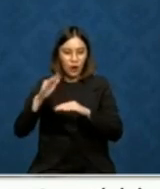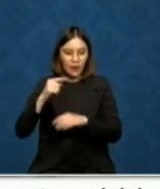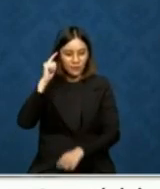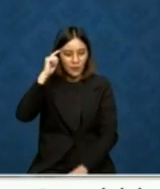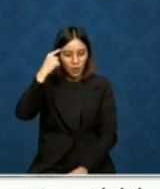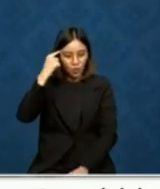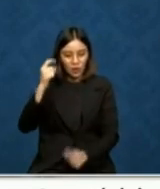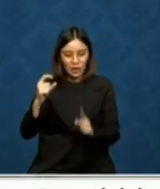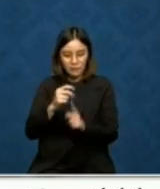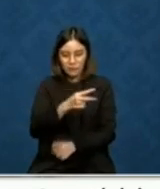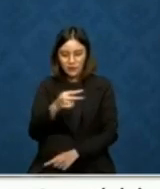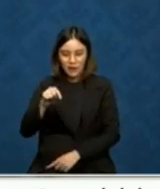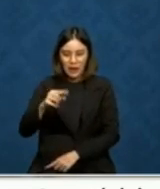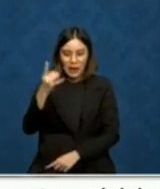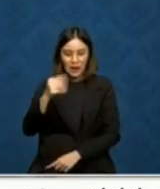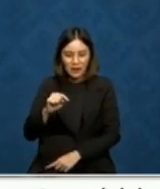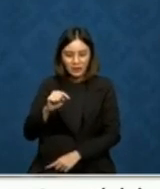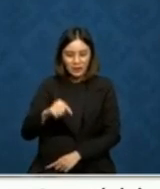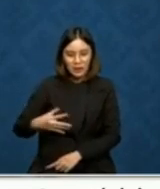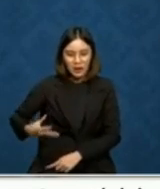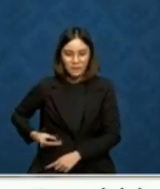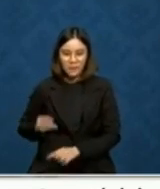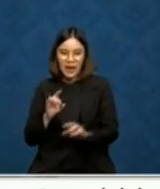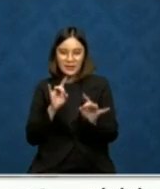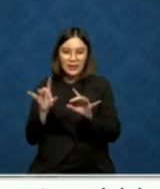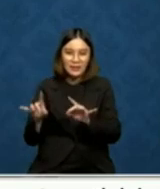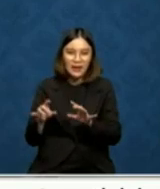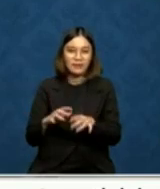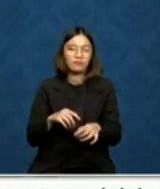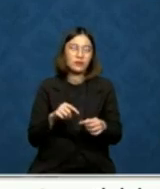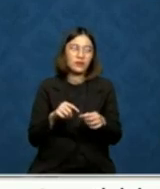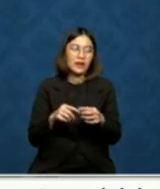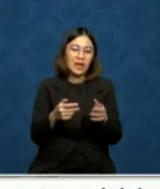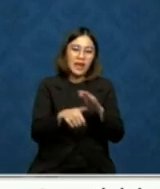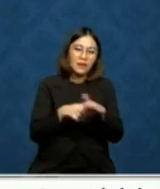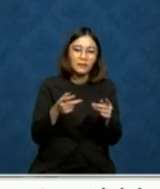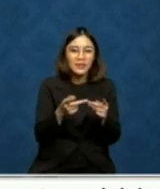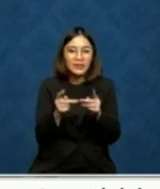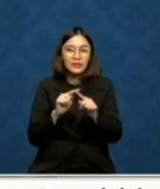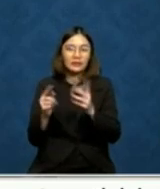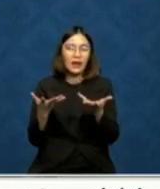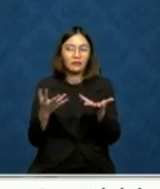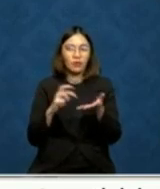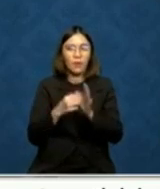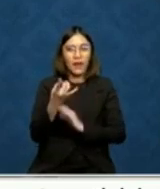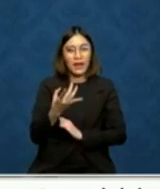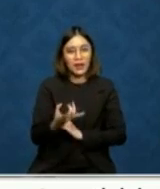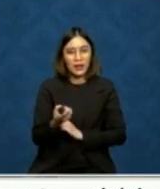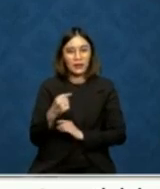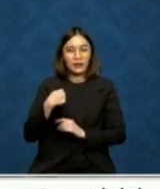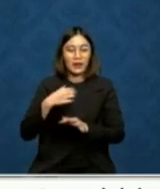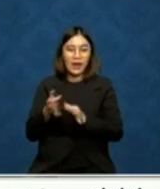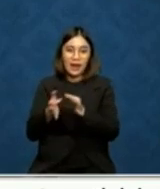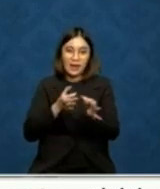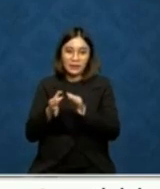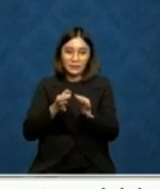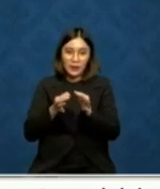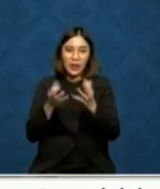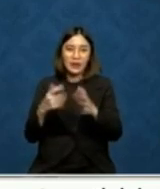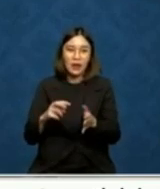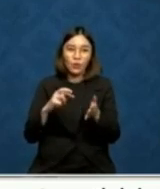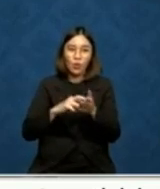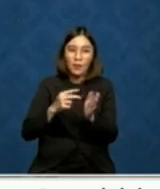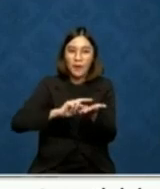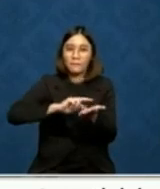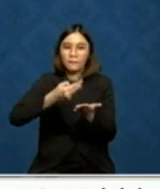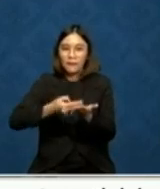วนะคะว่าหมาหยอกไก่คืออะไรสมภารกินไก่วัดคืออะไรพอเราอธิบายให้เขาฟังว่ามันแปล